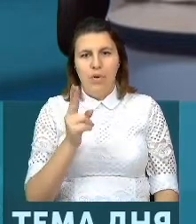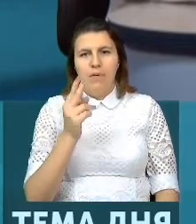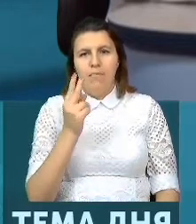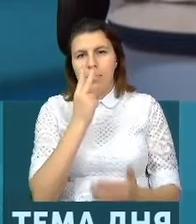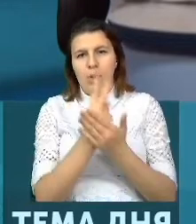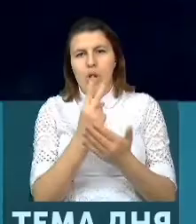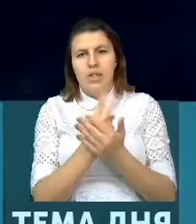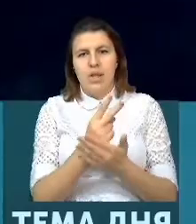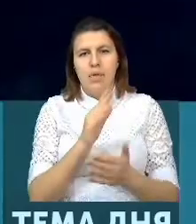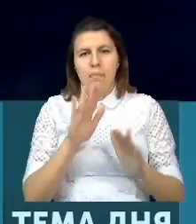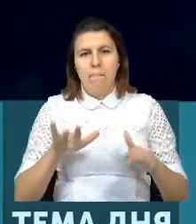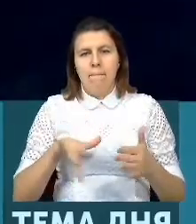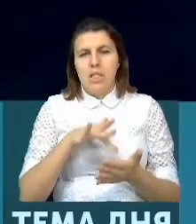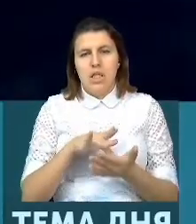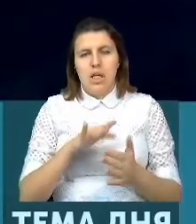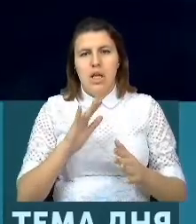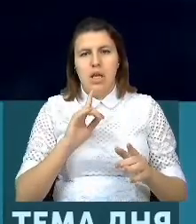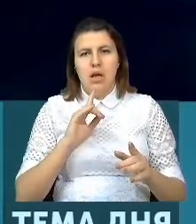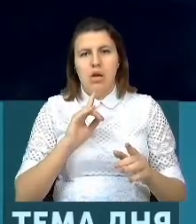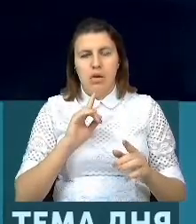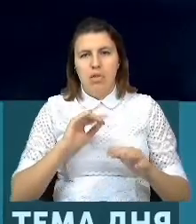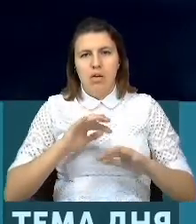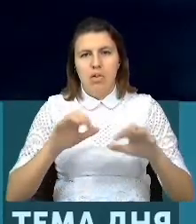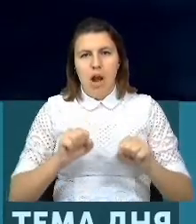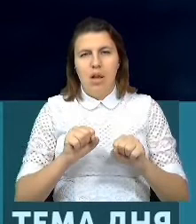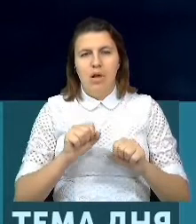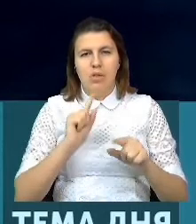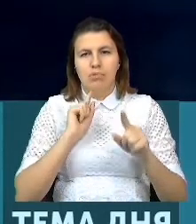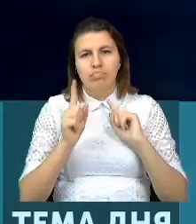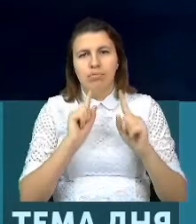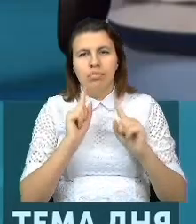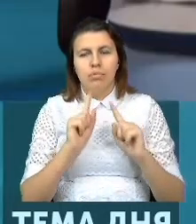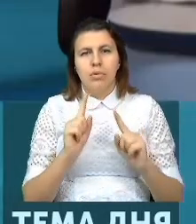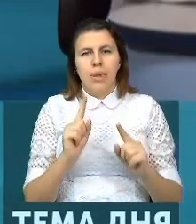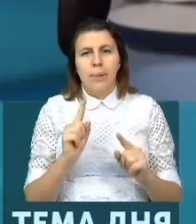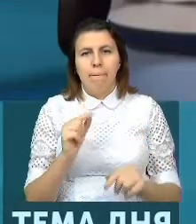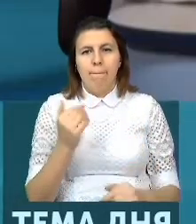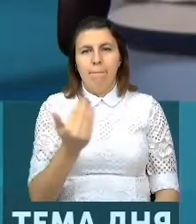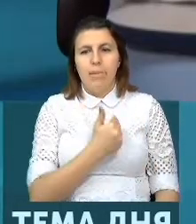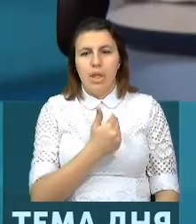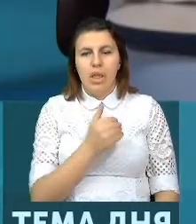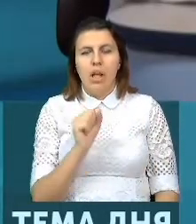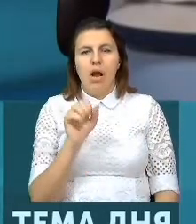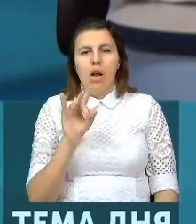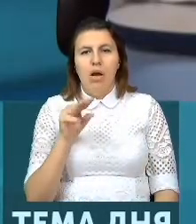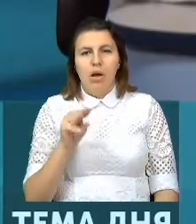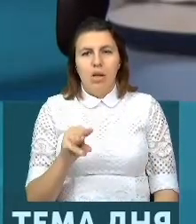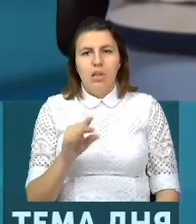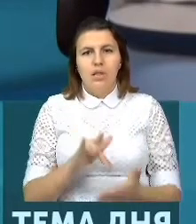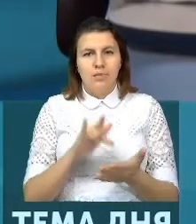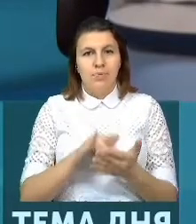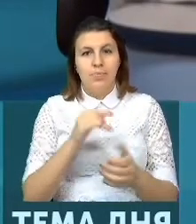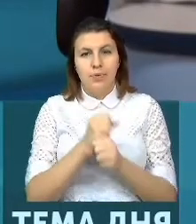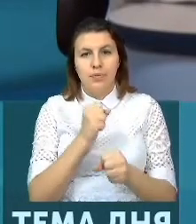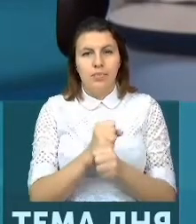Як відреагувала місцева влада? Я так розумію, що ви хотіли, щоб створився арт-центр. Як відреагувала місцева влада, відділ